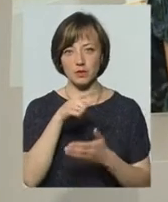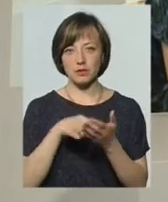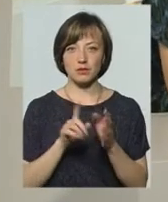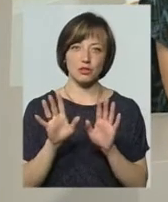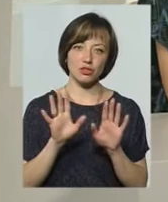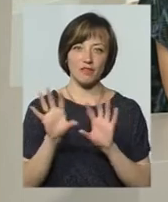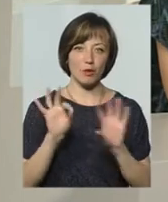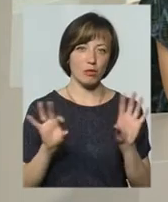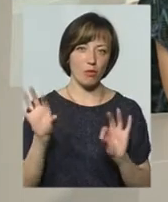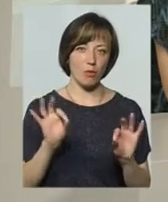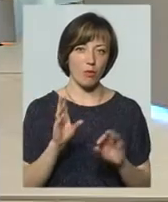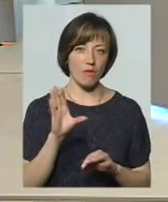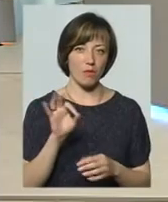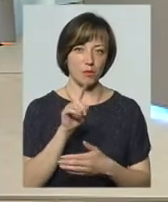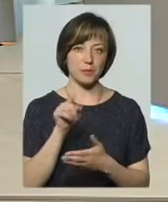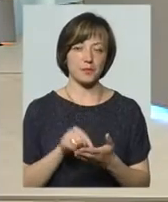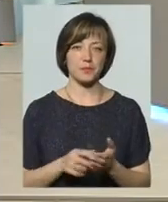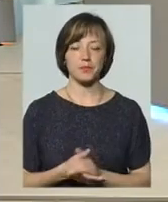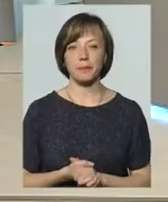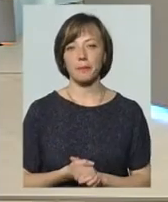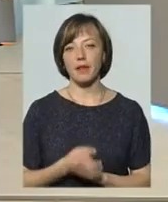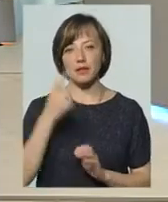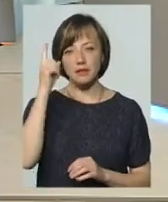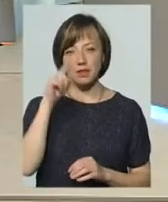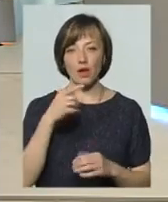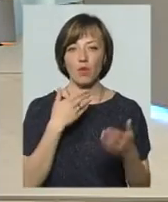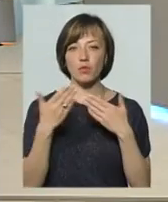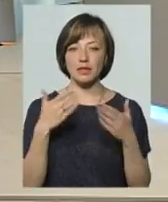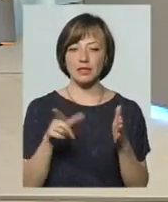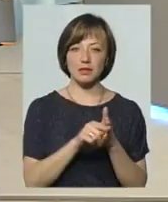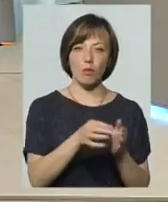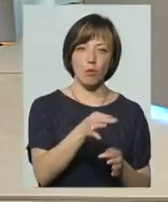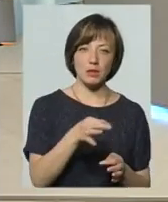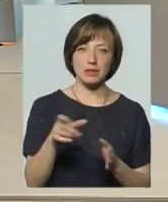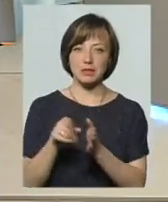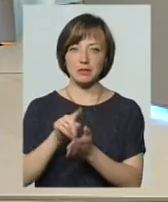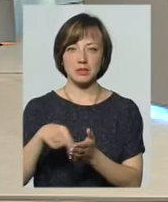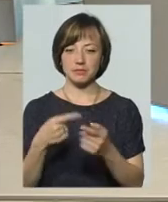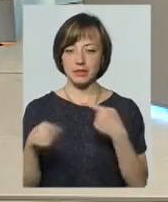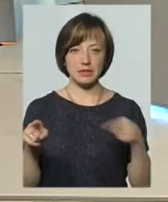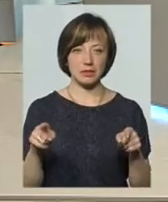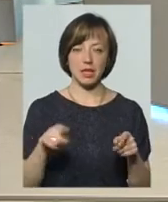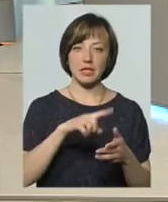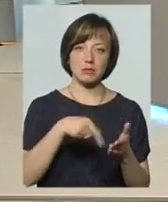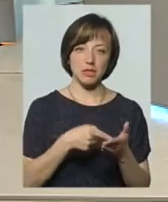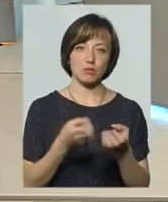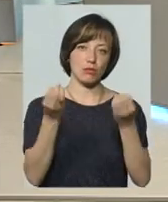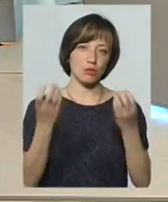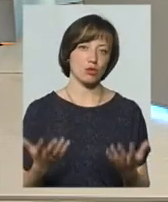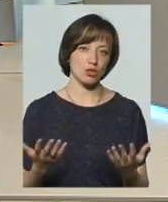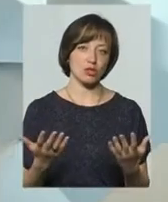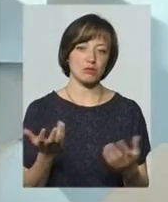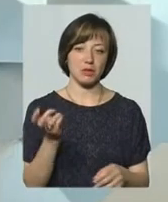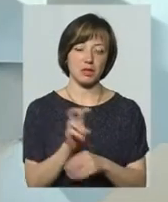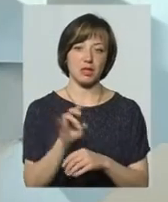вибірково? Ну, знаєте, комунікація з областю і з містом кардинально різна. Тобто з містом простіше